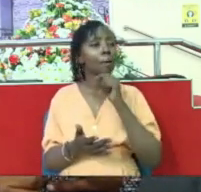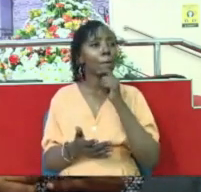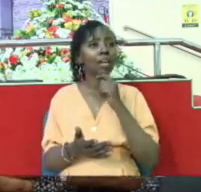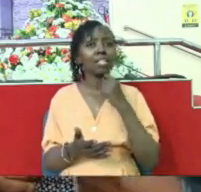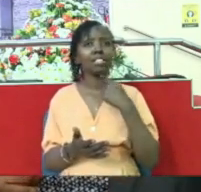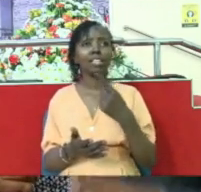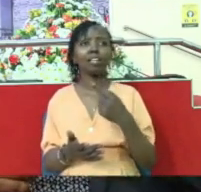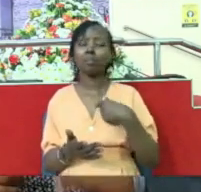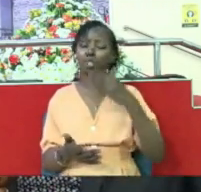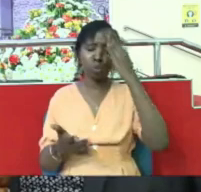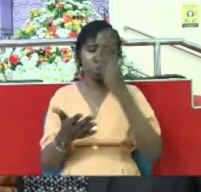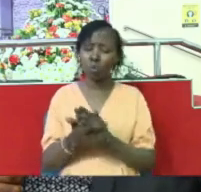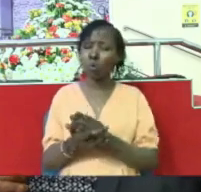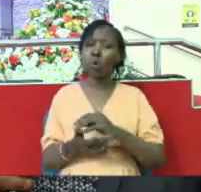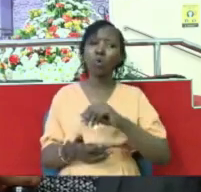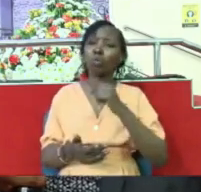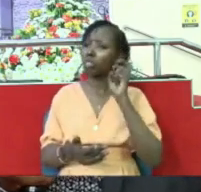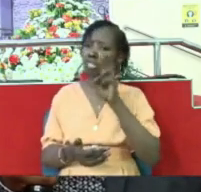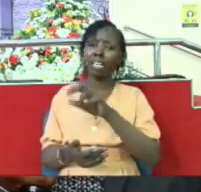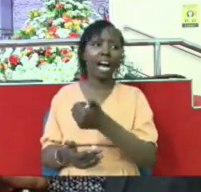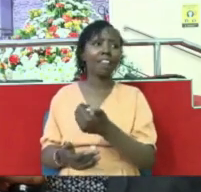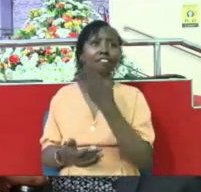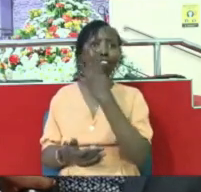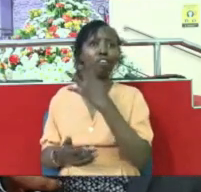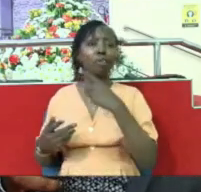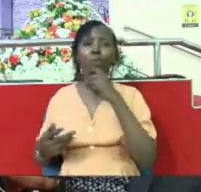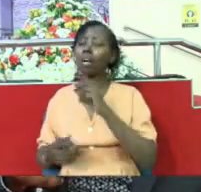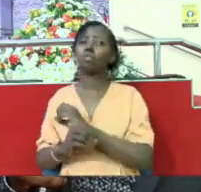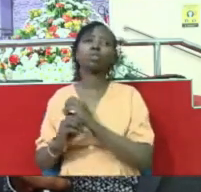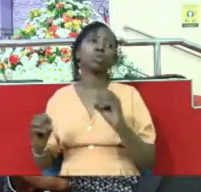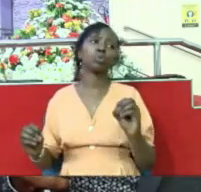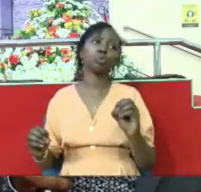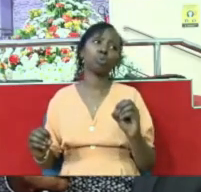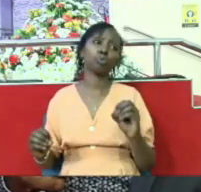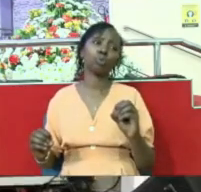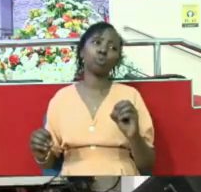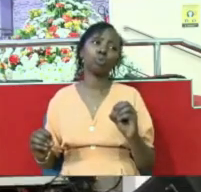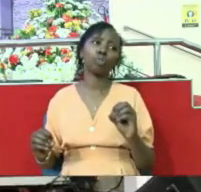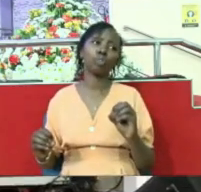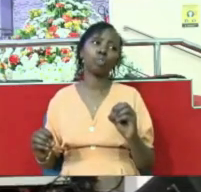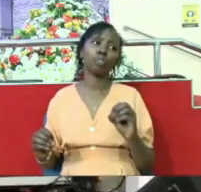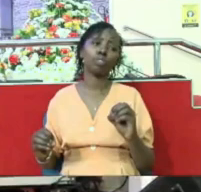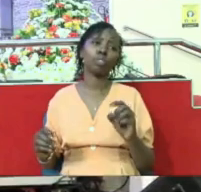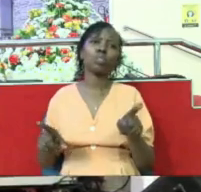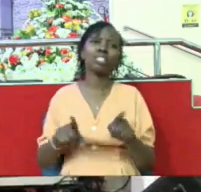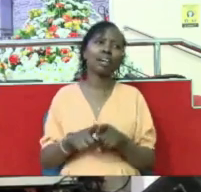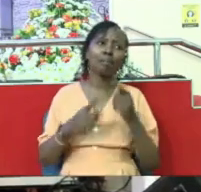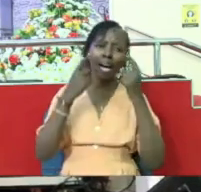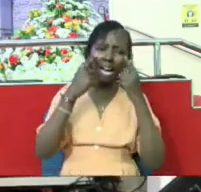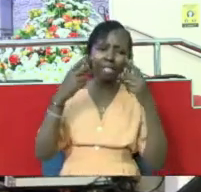them. Askofu, ati alikuwa number 4. Number. Hukumuona hata nikamwambia ni hiyo computer. It's that computer.